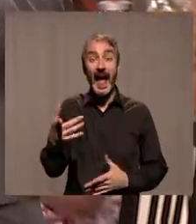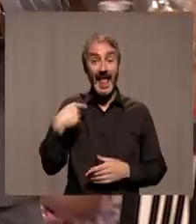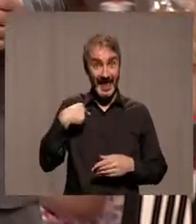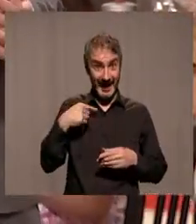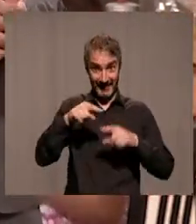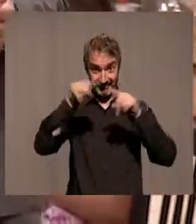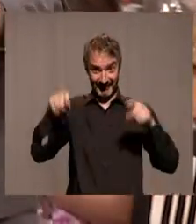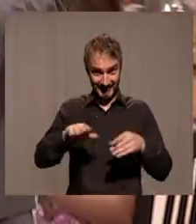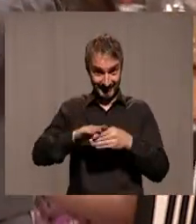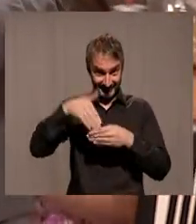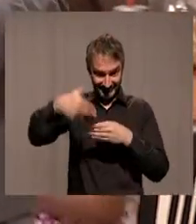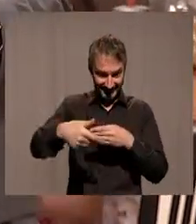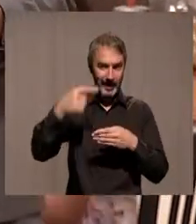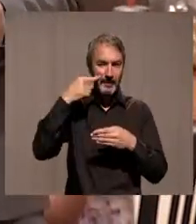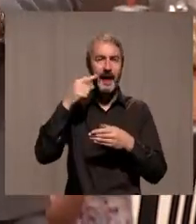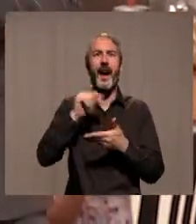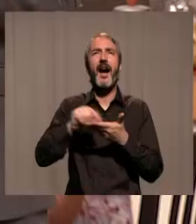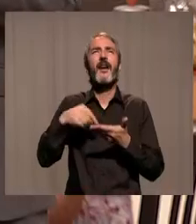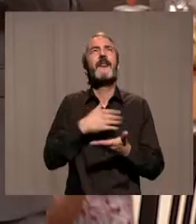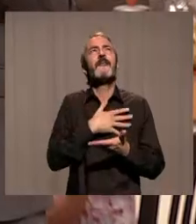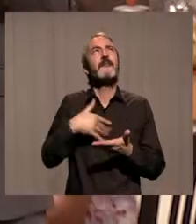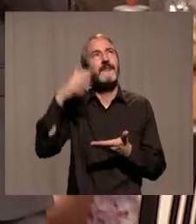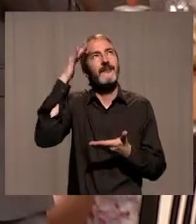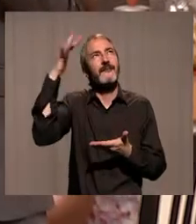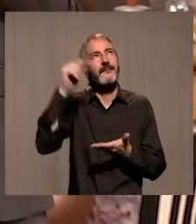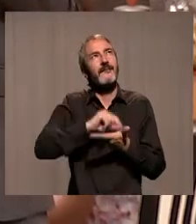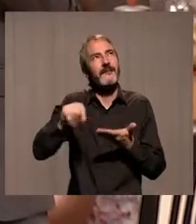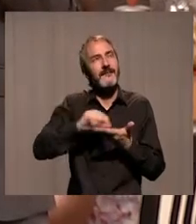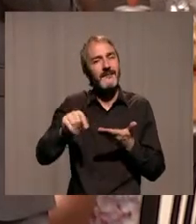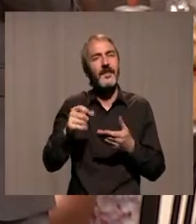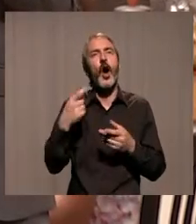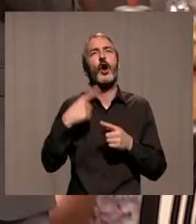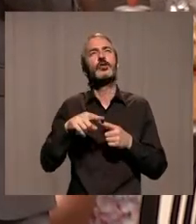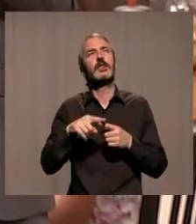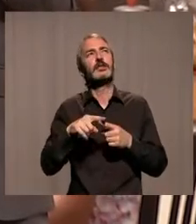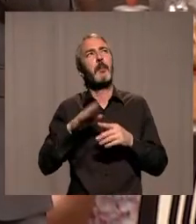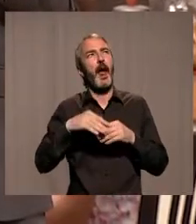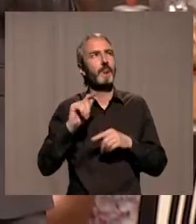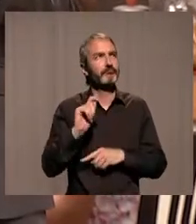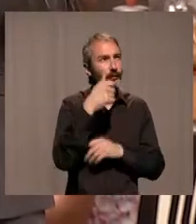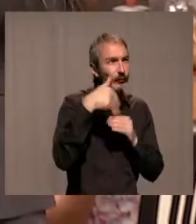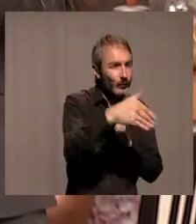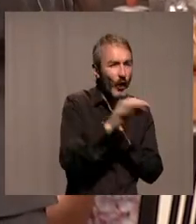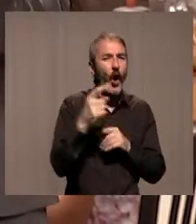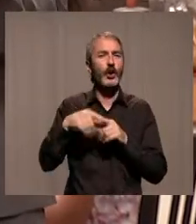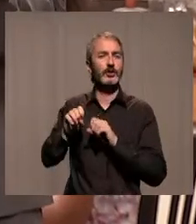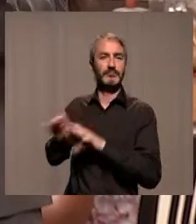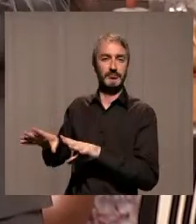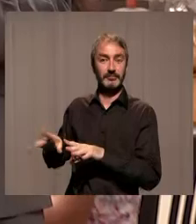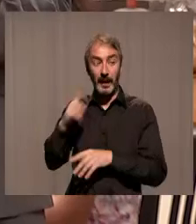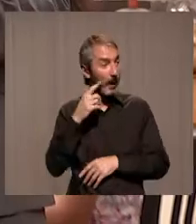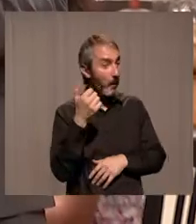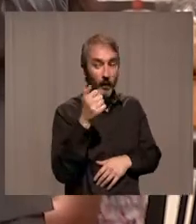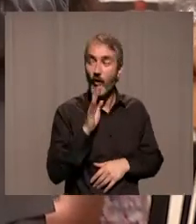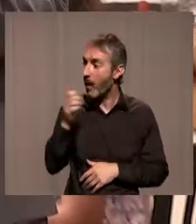kit i escriviu allò que més voldríeu a la vida o de què us agradaria desfer-vos per demanar que no quedi, no? Sí, apunteu. Tens boli? Tens boli. Jo